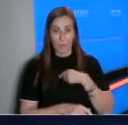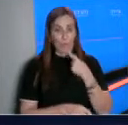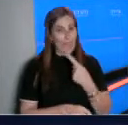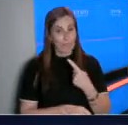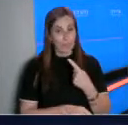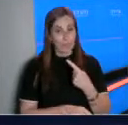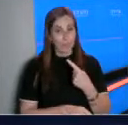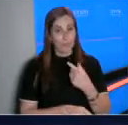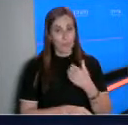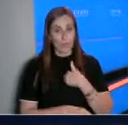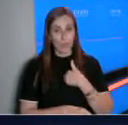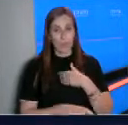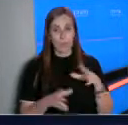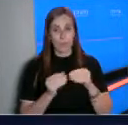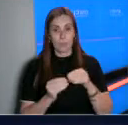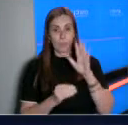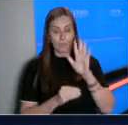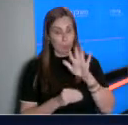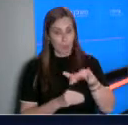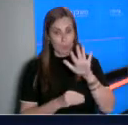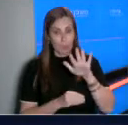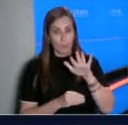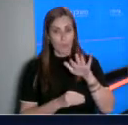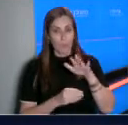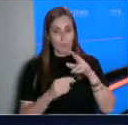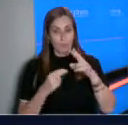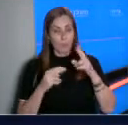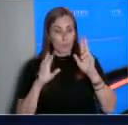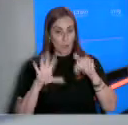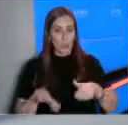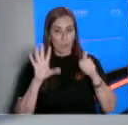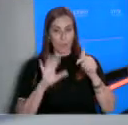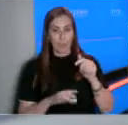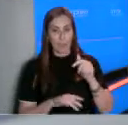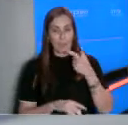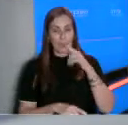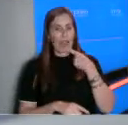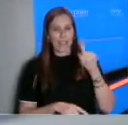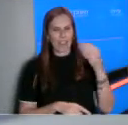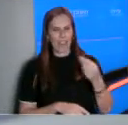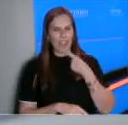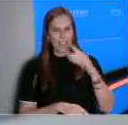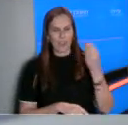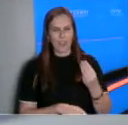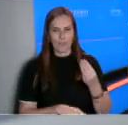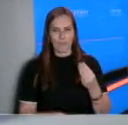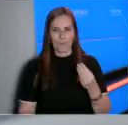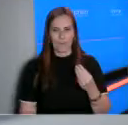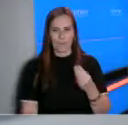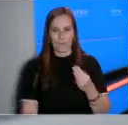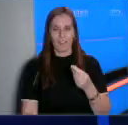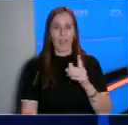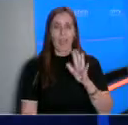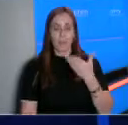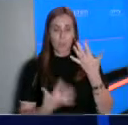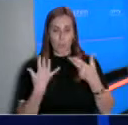להם, שאנחנו עם 5,000, אנחנו עם 6,000, או עם 20,000, אז